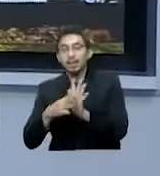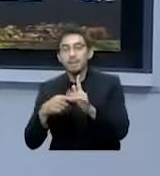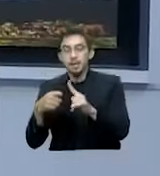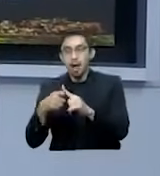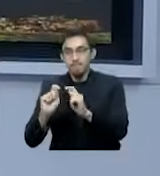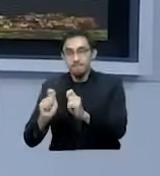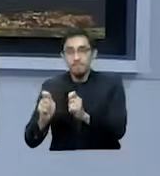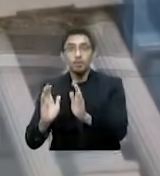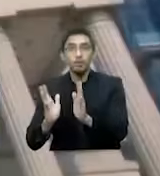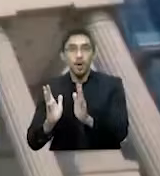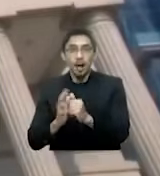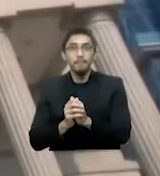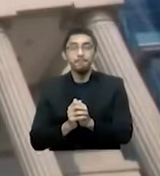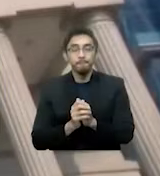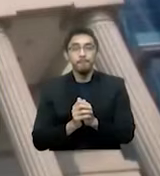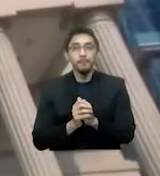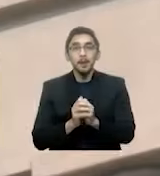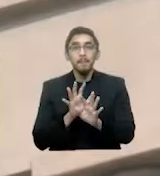Konstitusi.